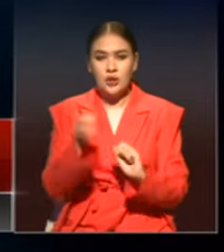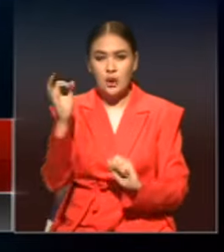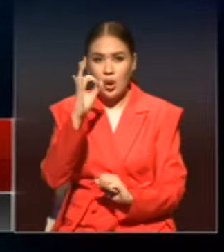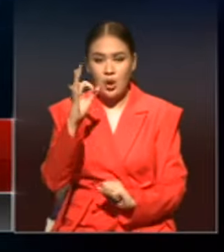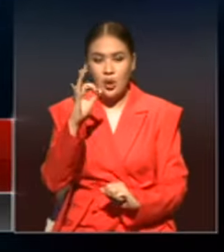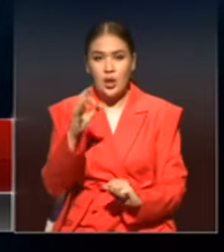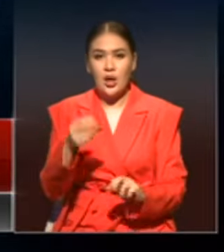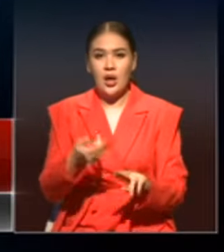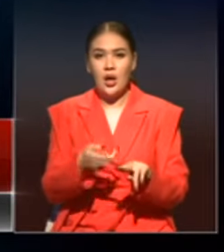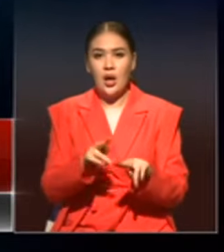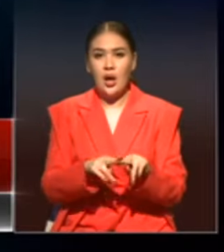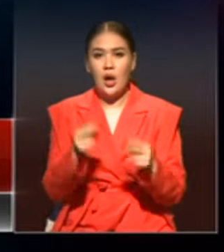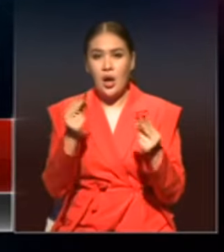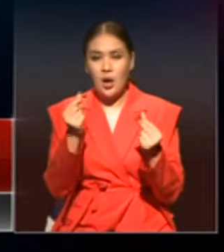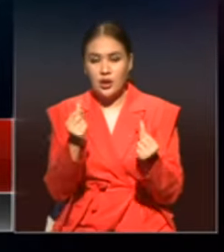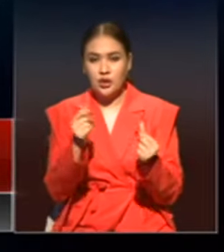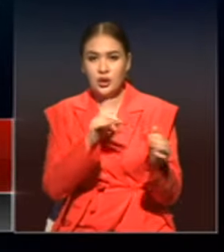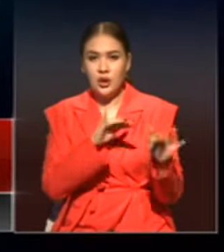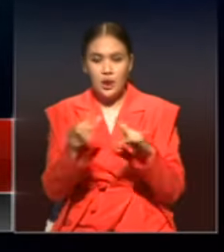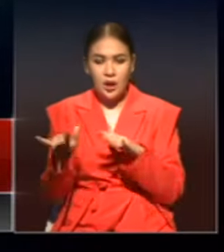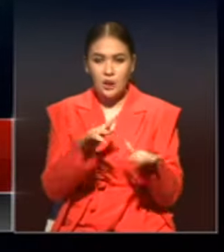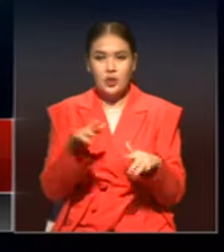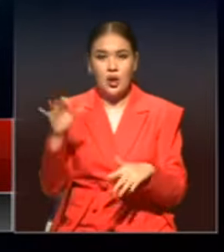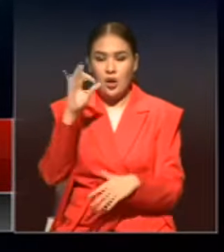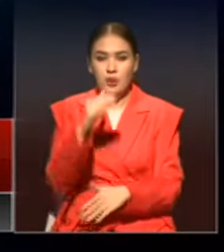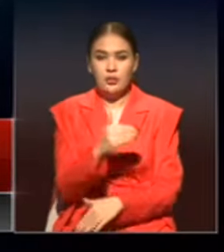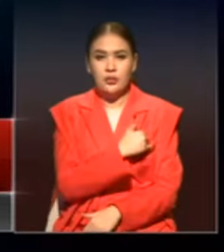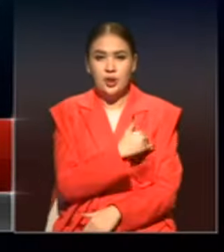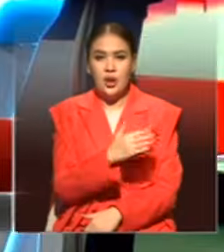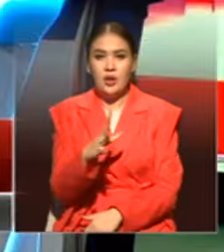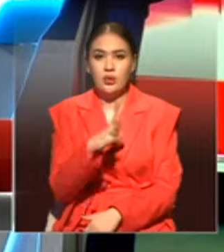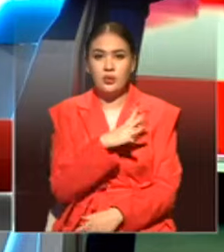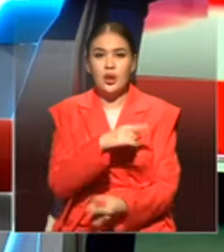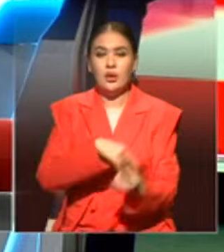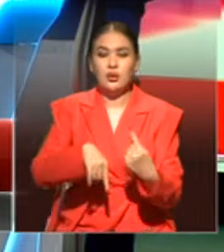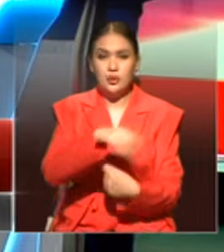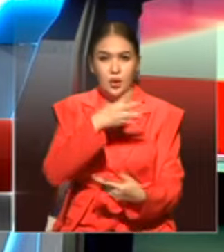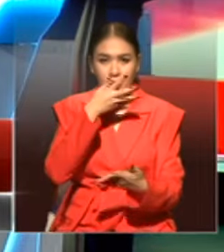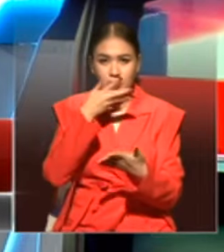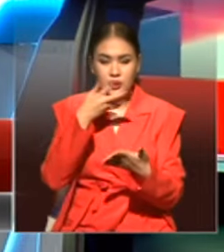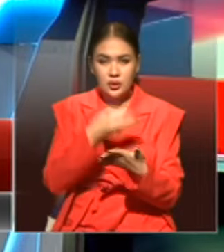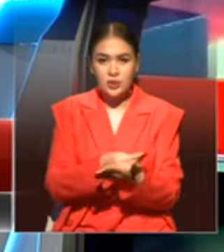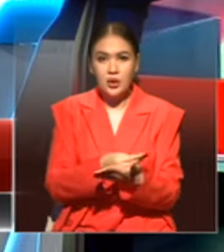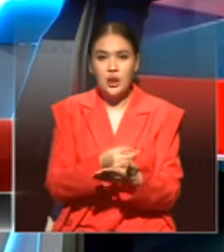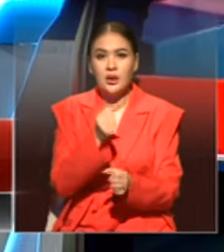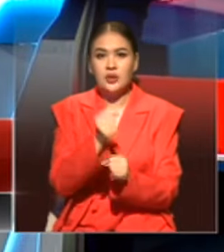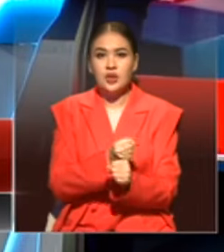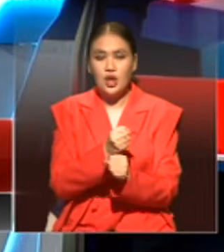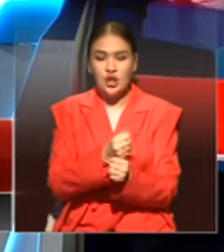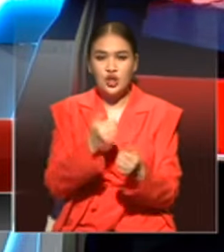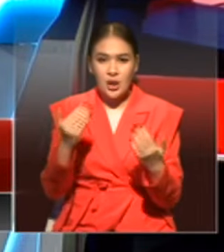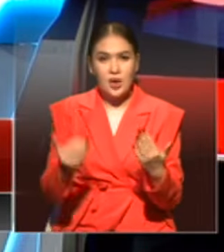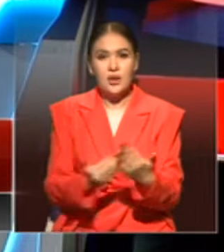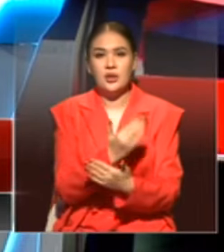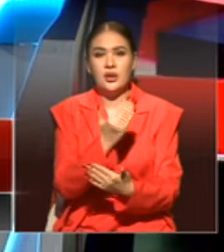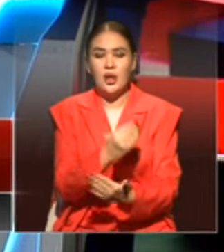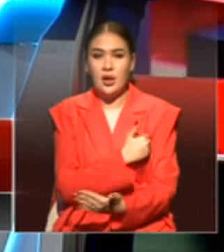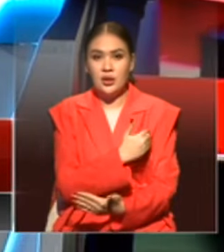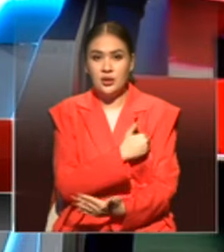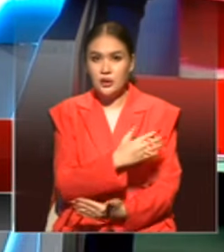қаражат осы салада айналысам деушілер болмаса, осы салада айналысып жатқан кәсіпорындар өзінің жабдықтарын жаңғыртам деген жағдайда